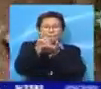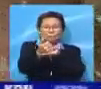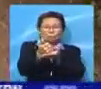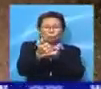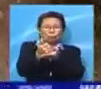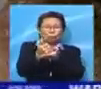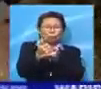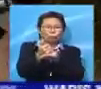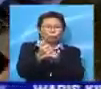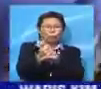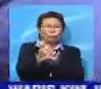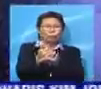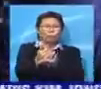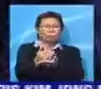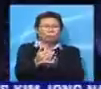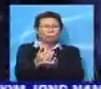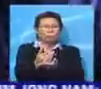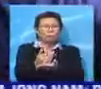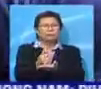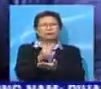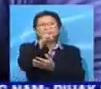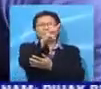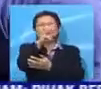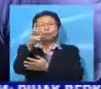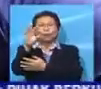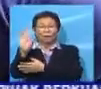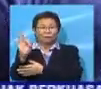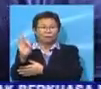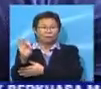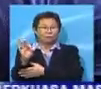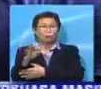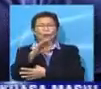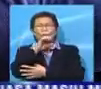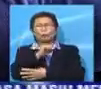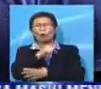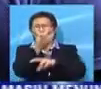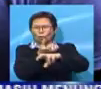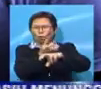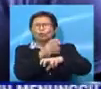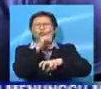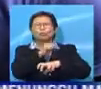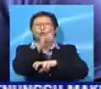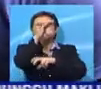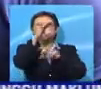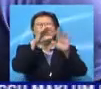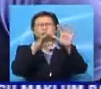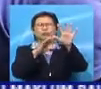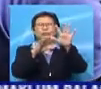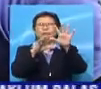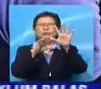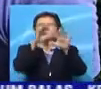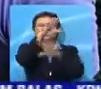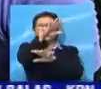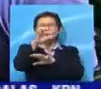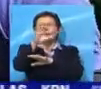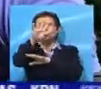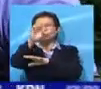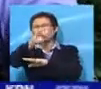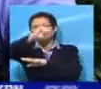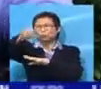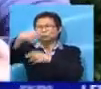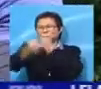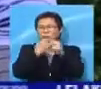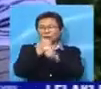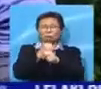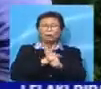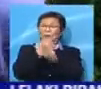semula jadi ini sahaja menurut WWF telah pun berusia dianggarkan 540 juta tahun. Saya dah